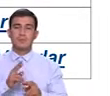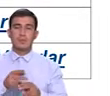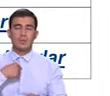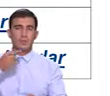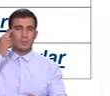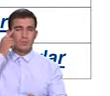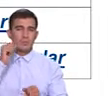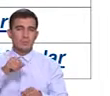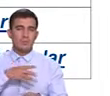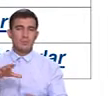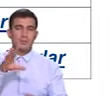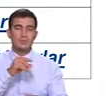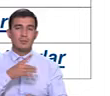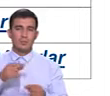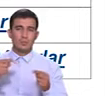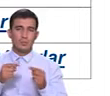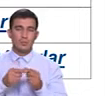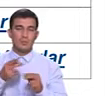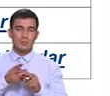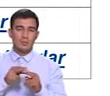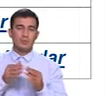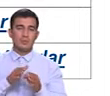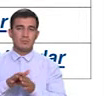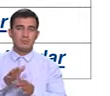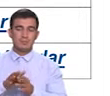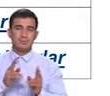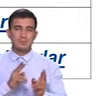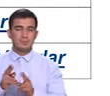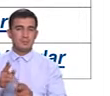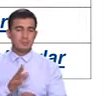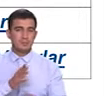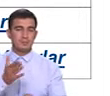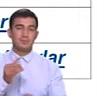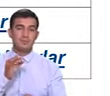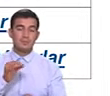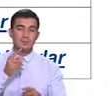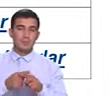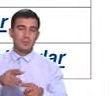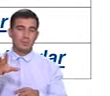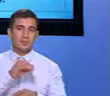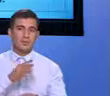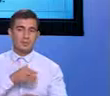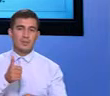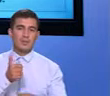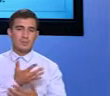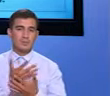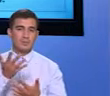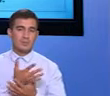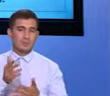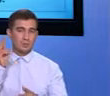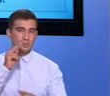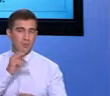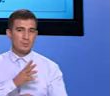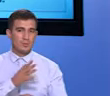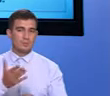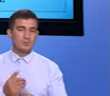bu jadvalni siz to'g'ri bajargansiz va ustozingizdan a'lo baholarni olgansiz. Keyingi topshirig'imiz